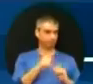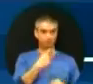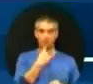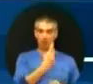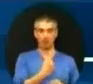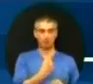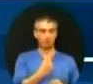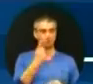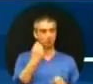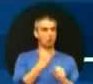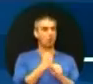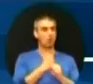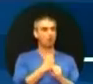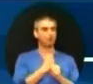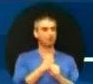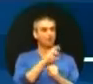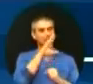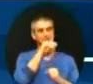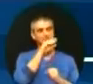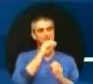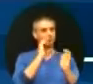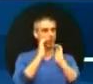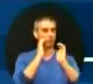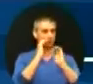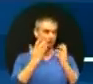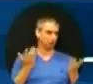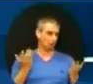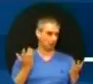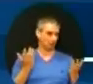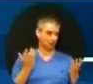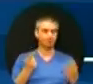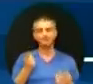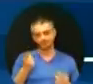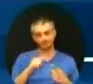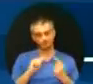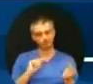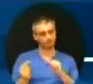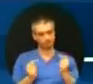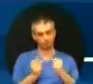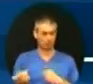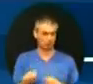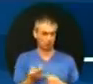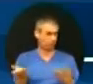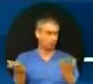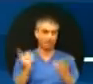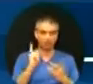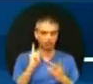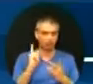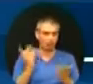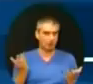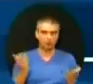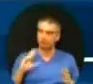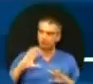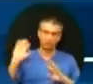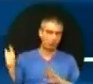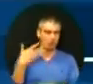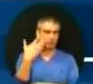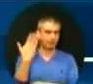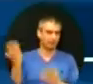אמר שהוא עושה את דיבורים לתקשורת ולרשתות החברתיות. שהתקוטטו בינם לבין עצמן, אבל שלא יגררו איתם